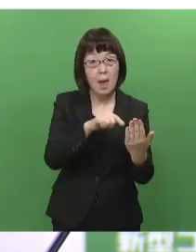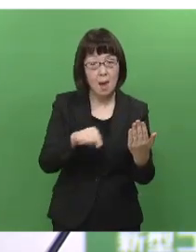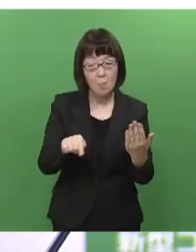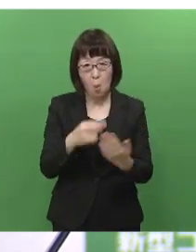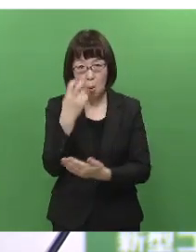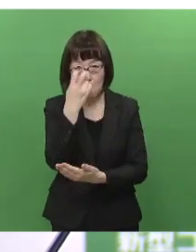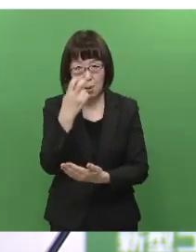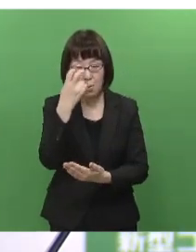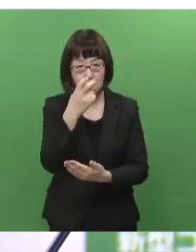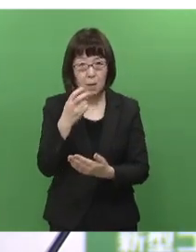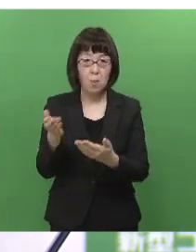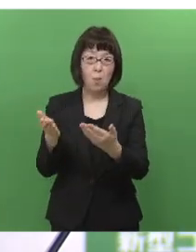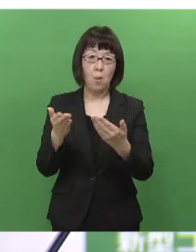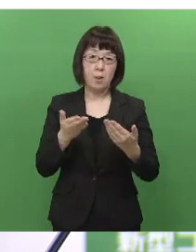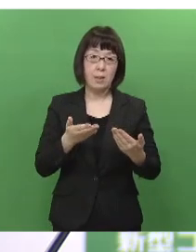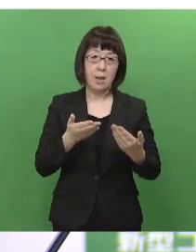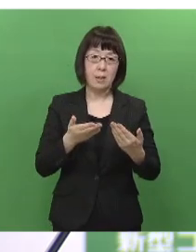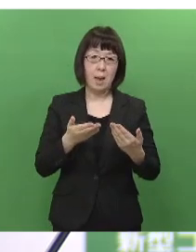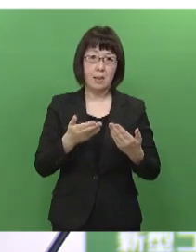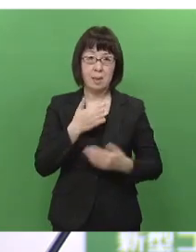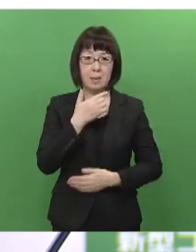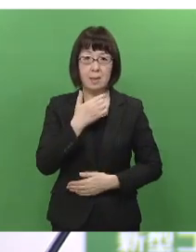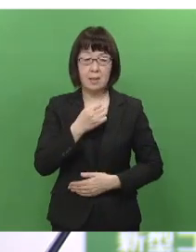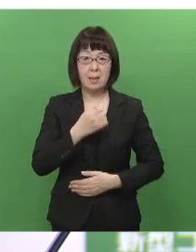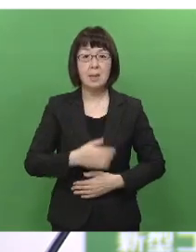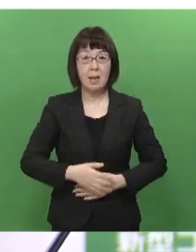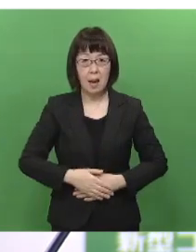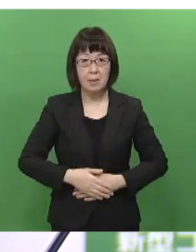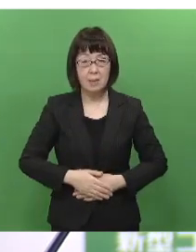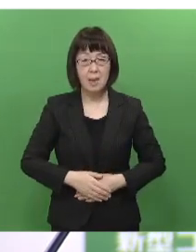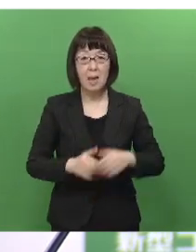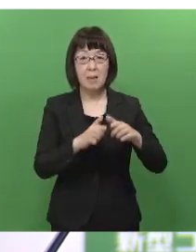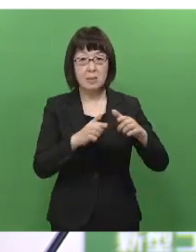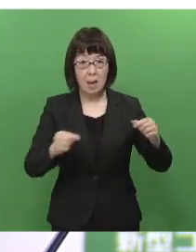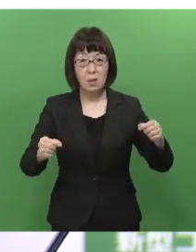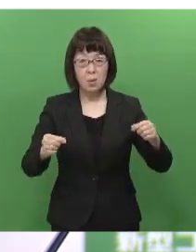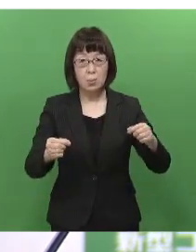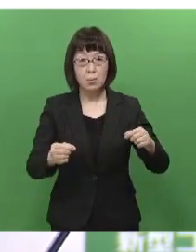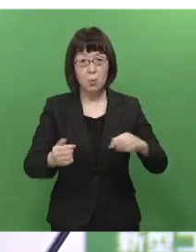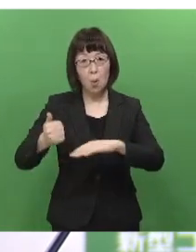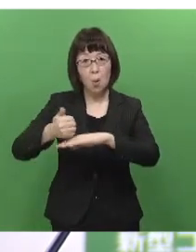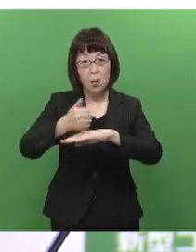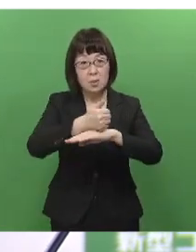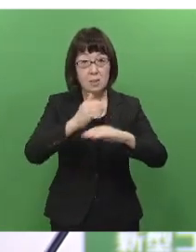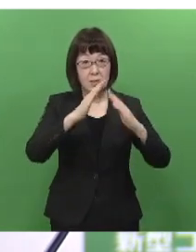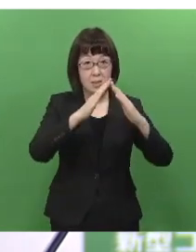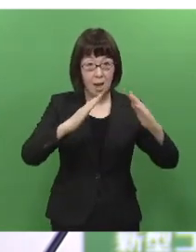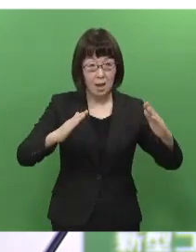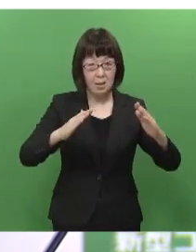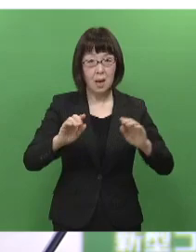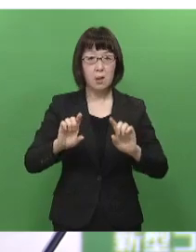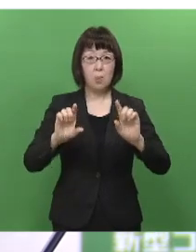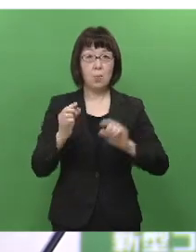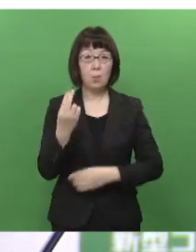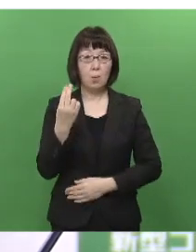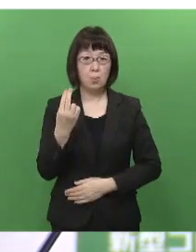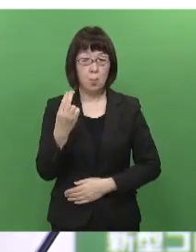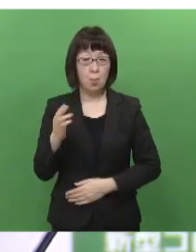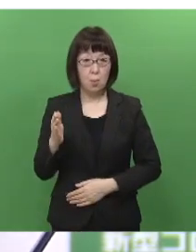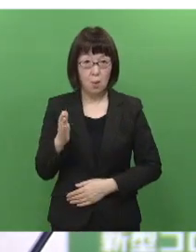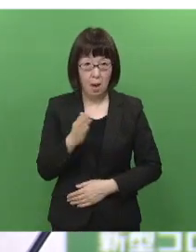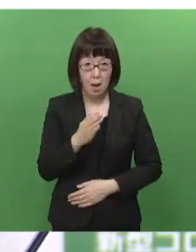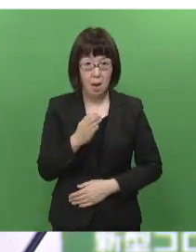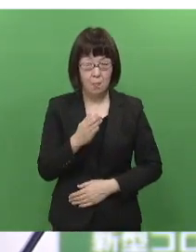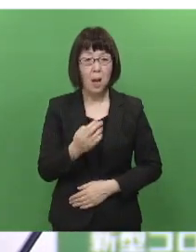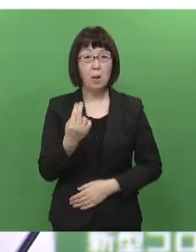りをしていただくように、これまでも全国知事会や、また東京都などからですね、東